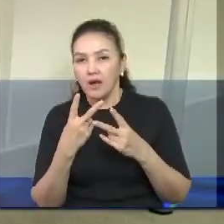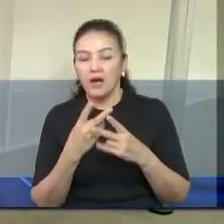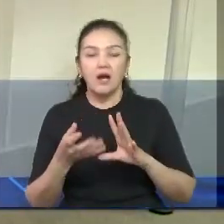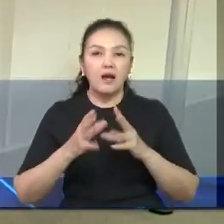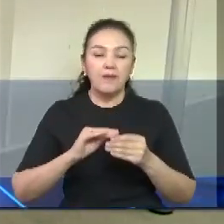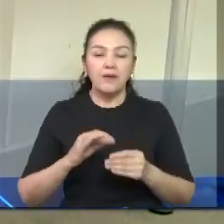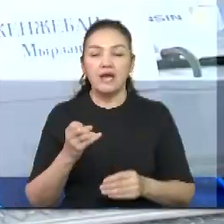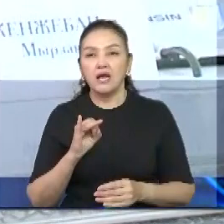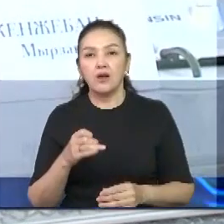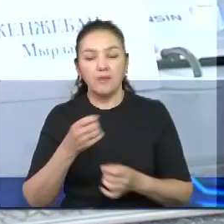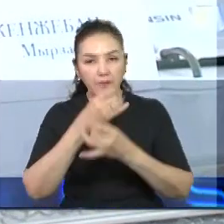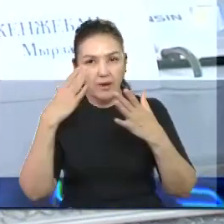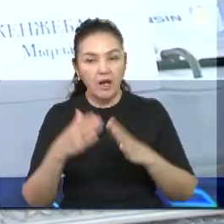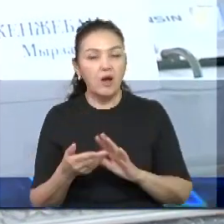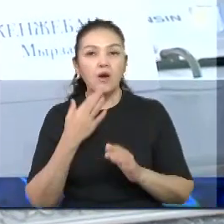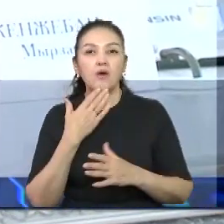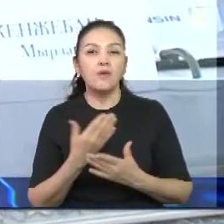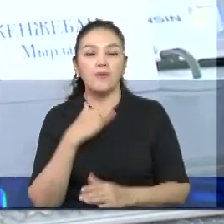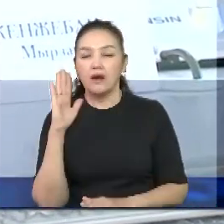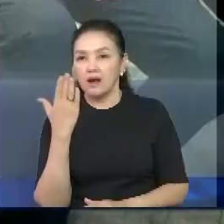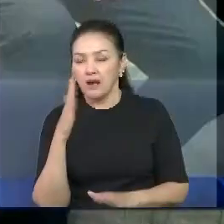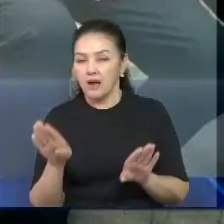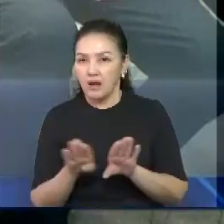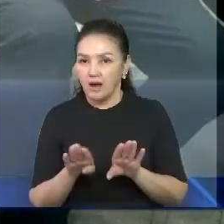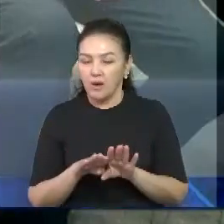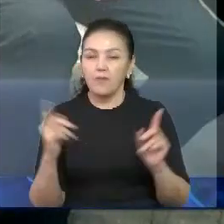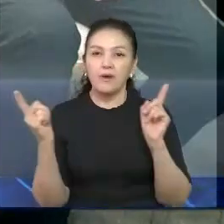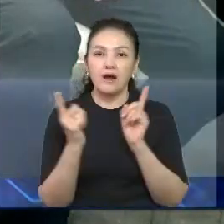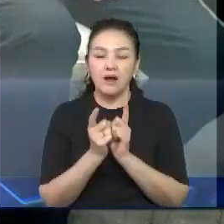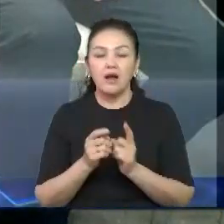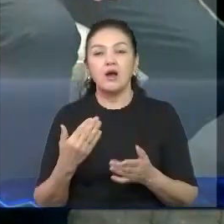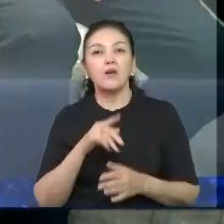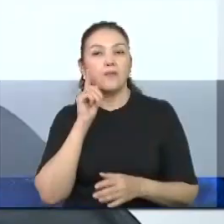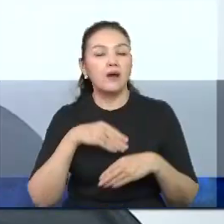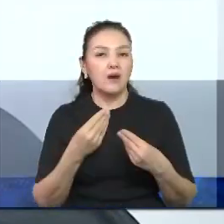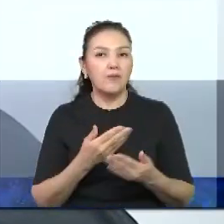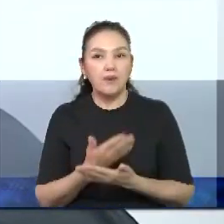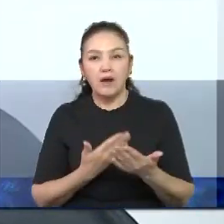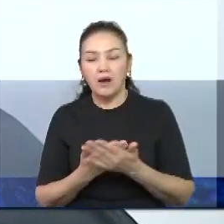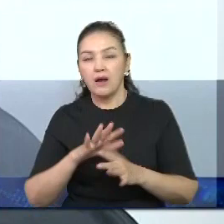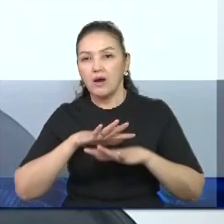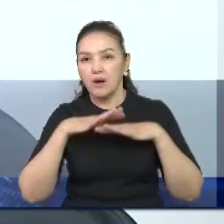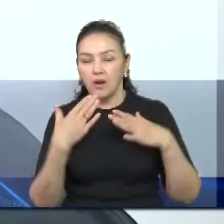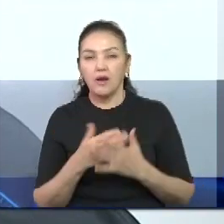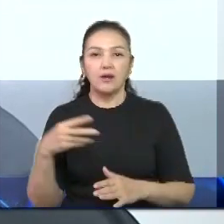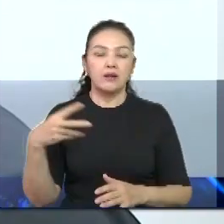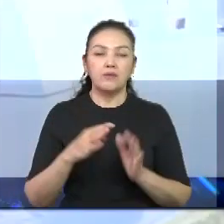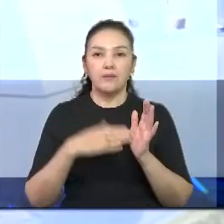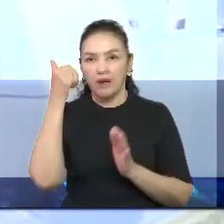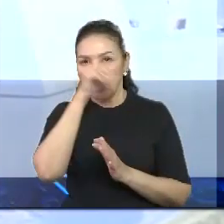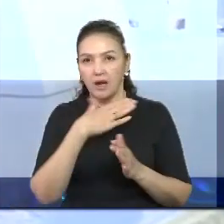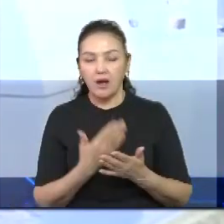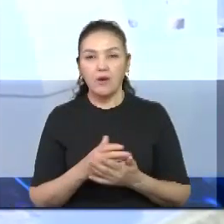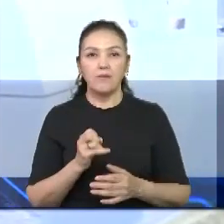Жалпы әдебиет пен мәдениет ұлт айнасы. Ақын жазушылар бас қосқан форумның жастарға берер тағылымы мол. 2019 жылдан